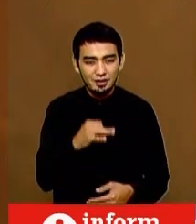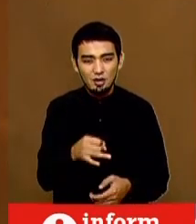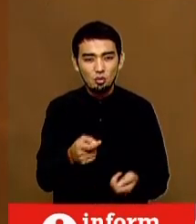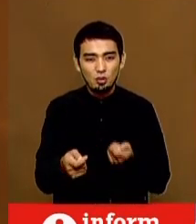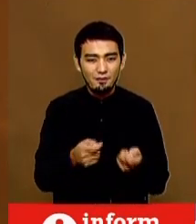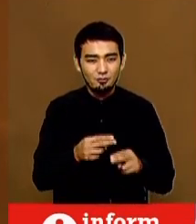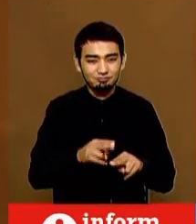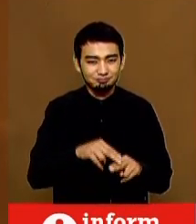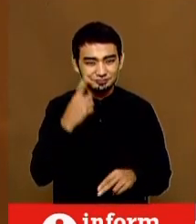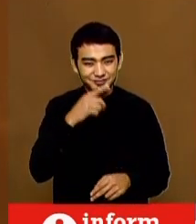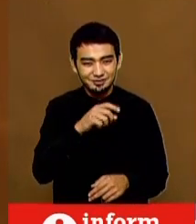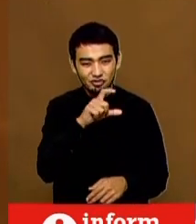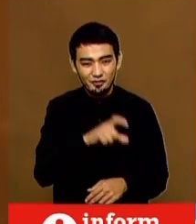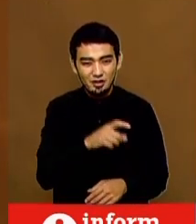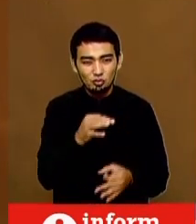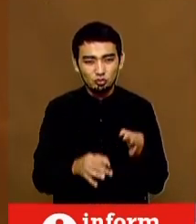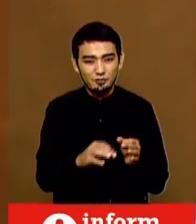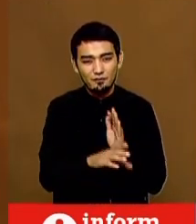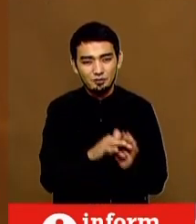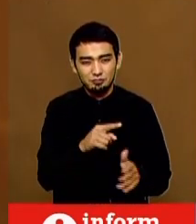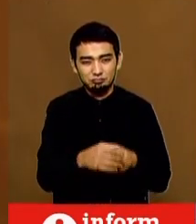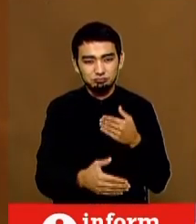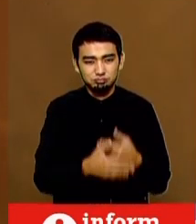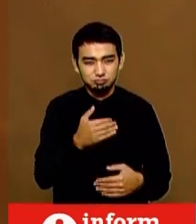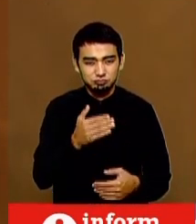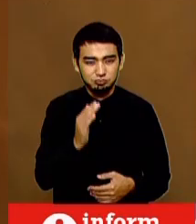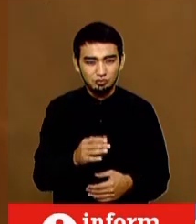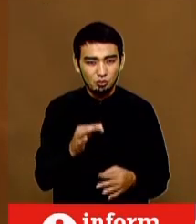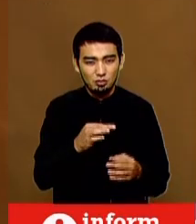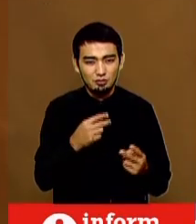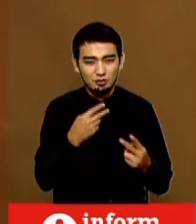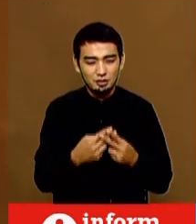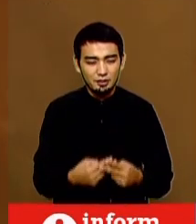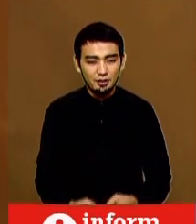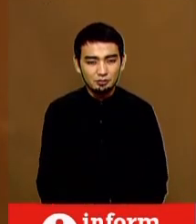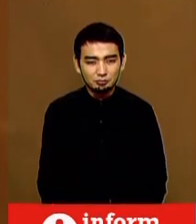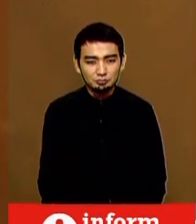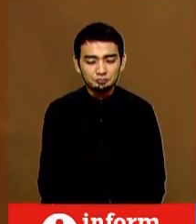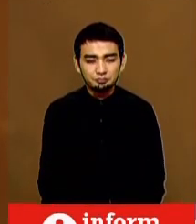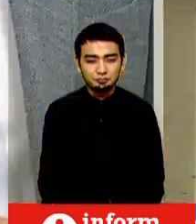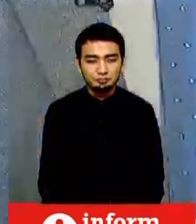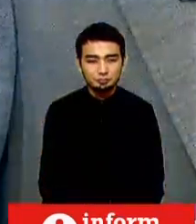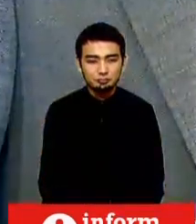руководителя организации санкции суда избрана мера пресечения в виде содержания под стражей.